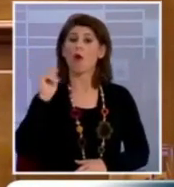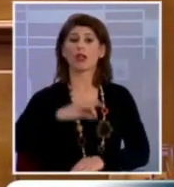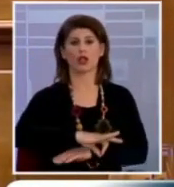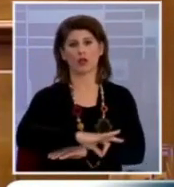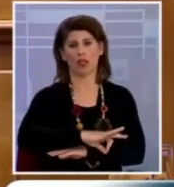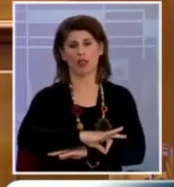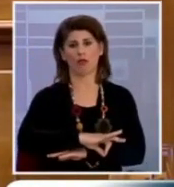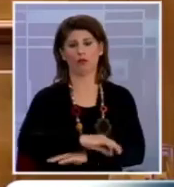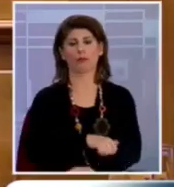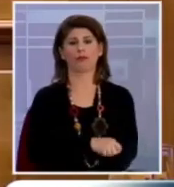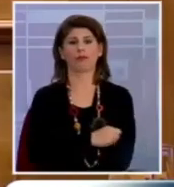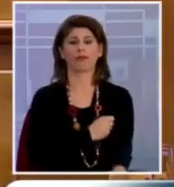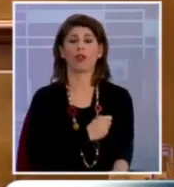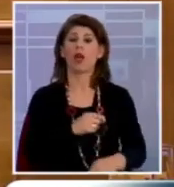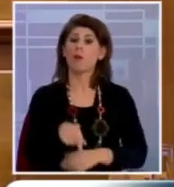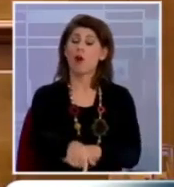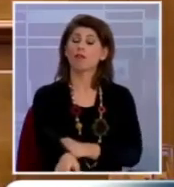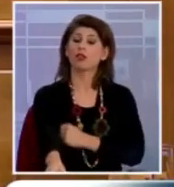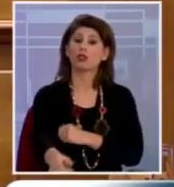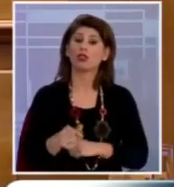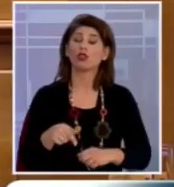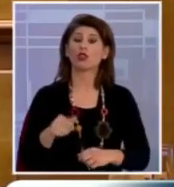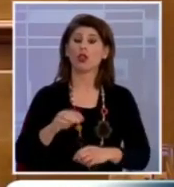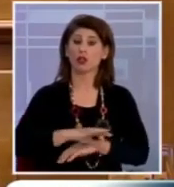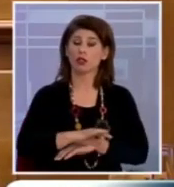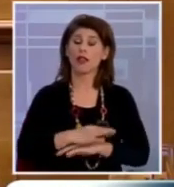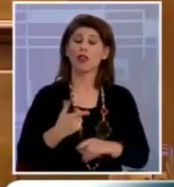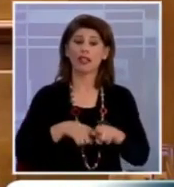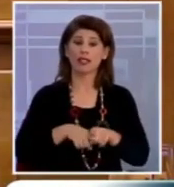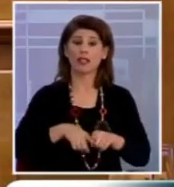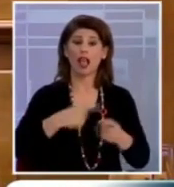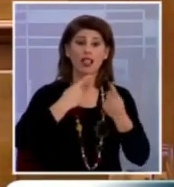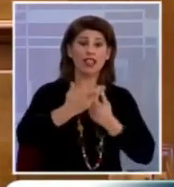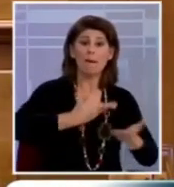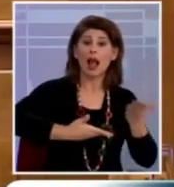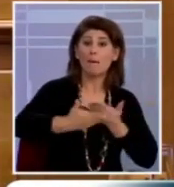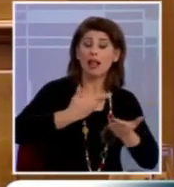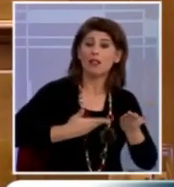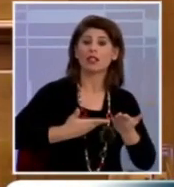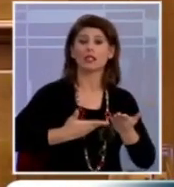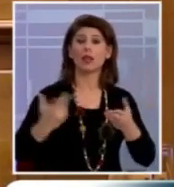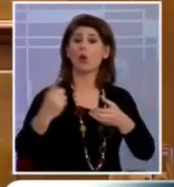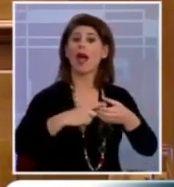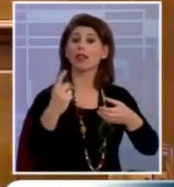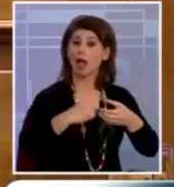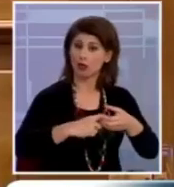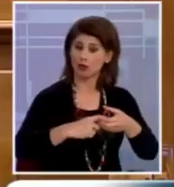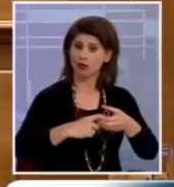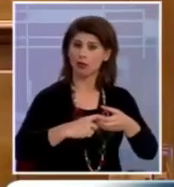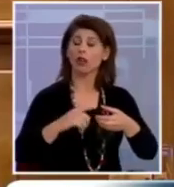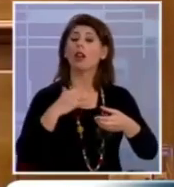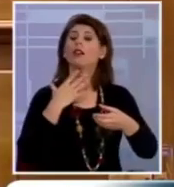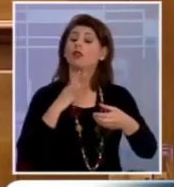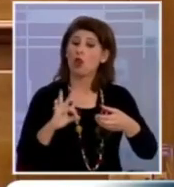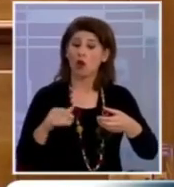σχέδιο, το οποίο αφορά τη διαπραγμάτευση με τους εταίρους, προκειμένου η